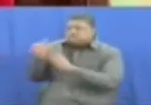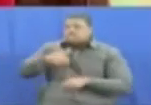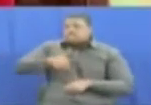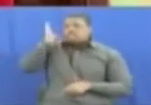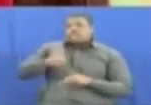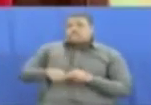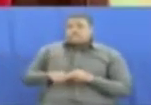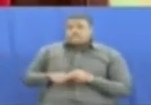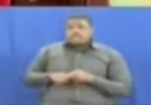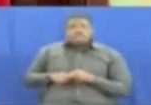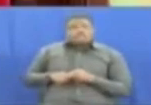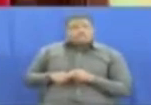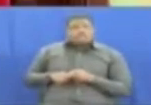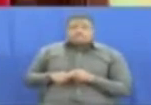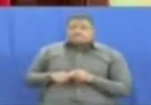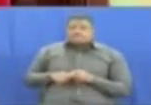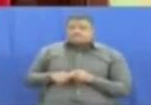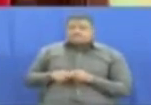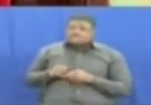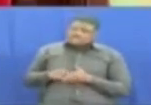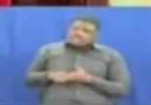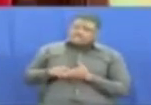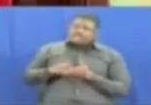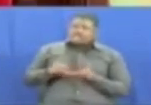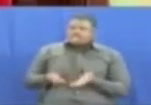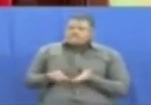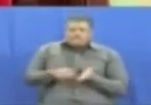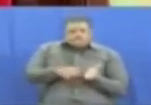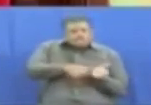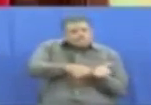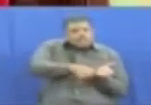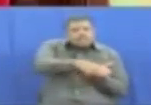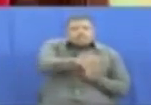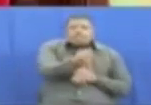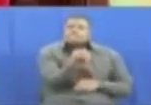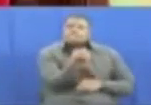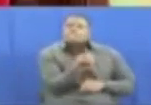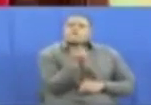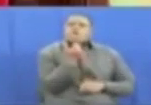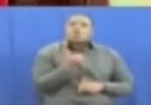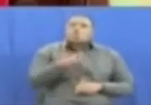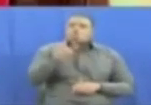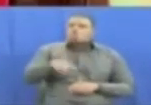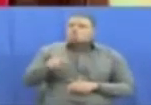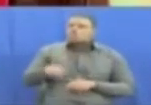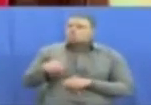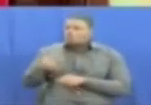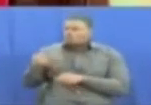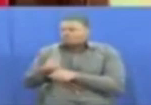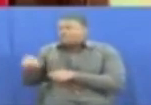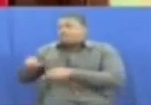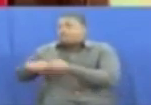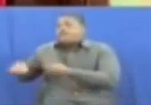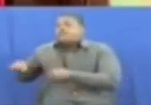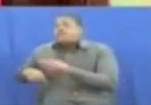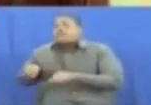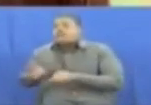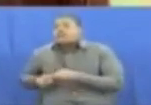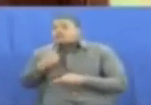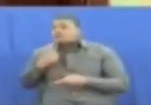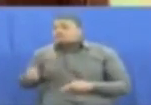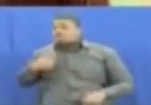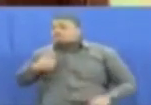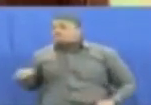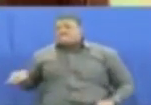inafidia wananchi, serikali inafidia wafanyabiashara, kwa kunakuwa kuna package mahususi. Unaniambia Halima nisiende kwenye